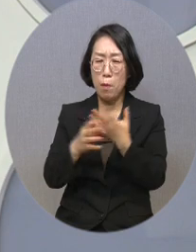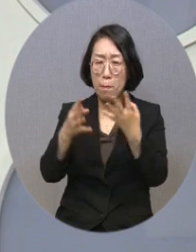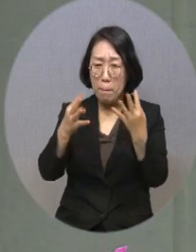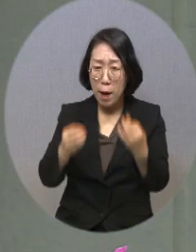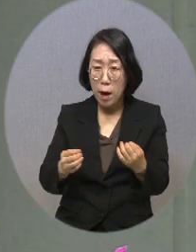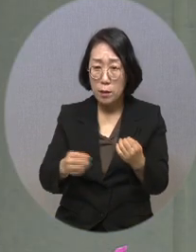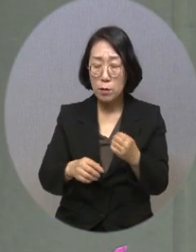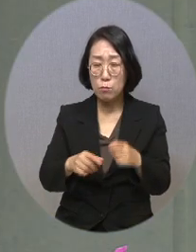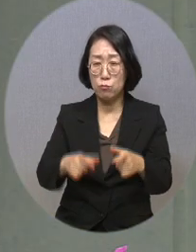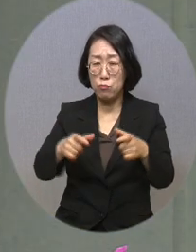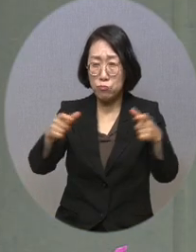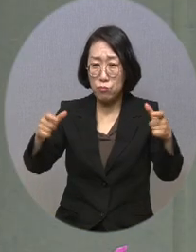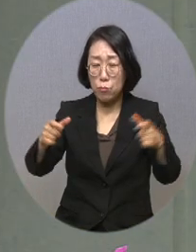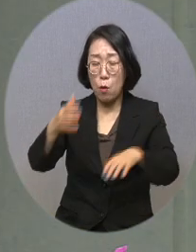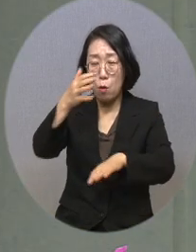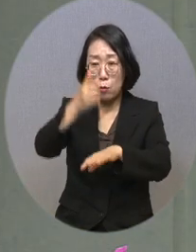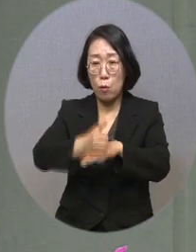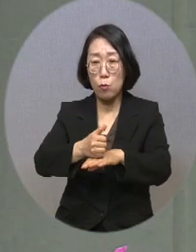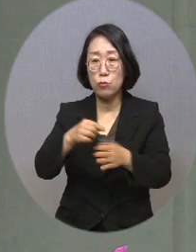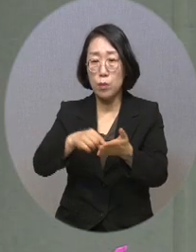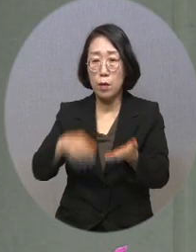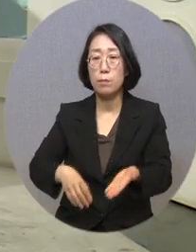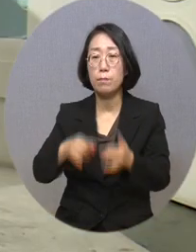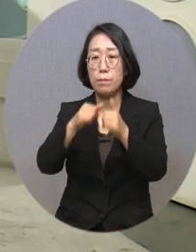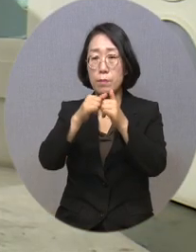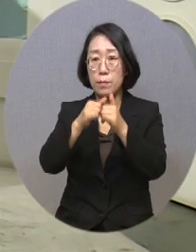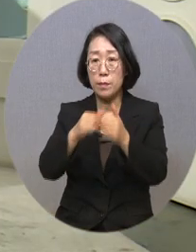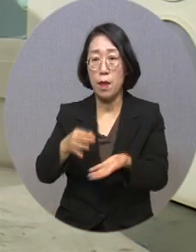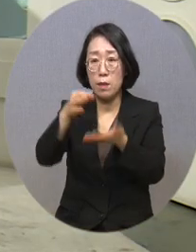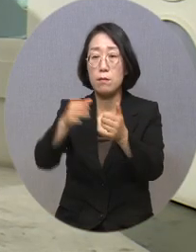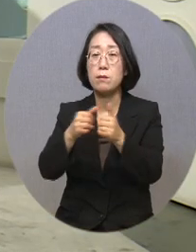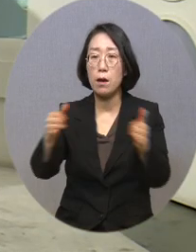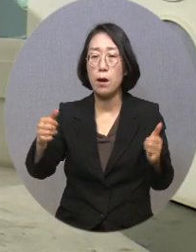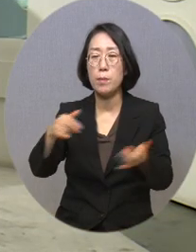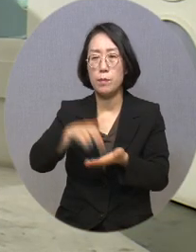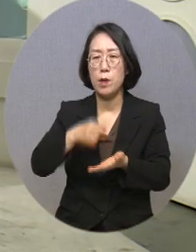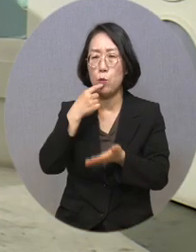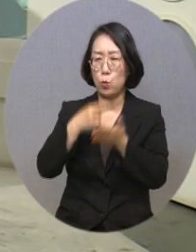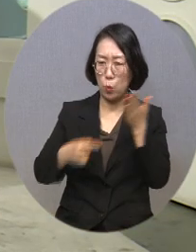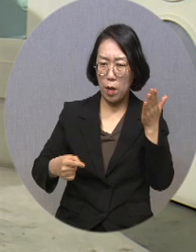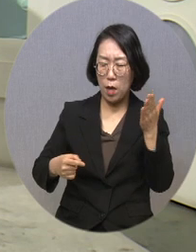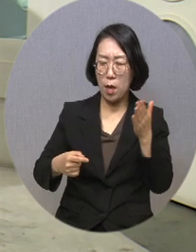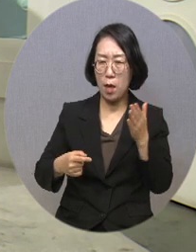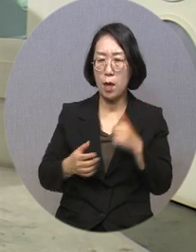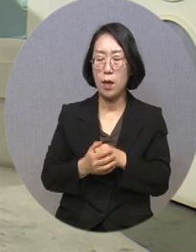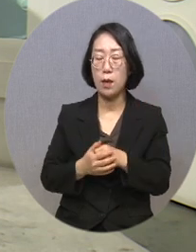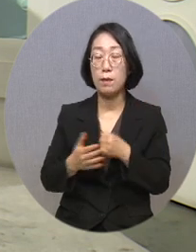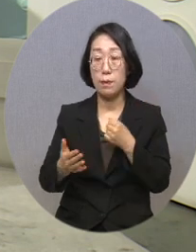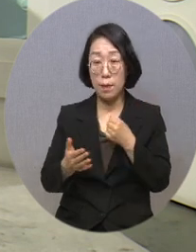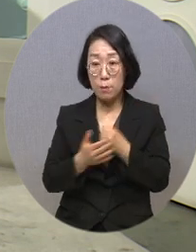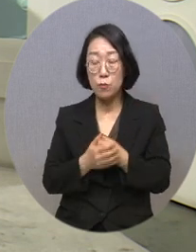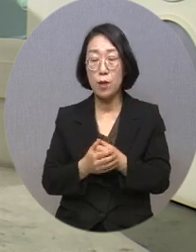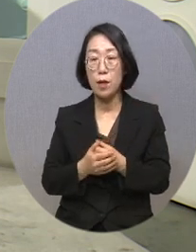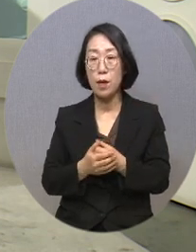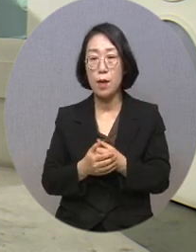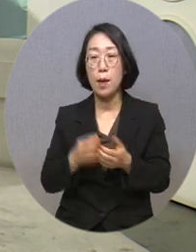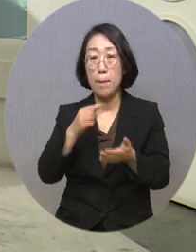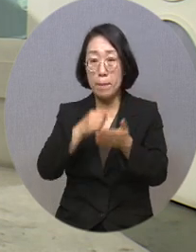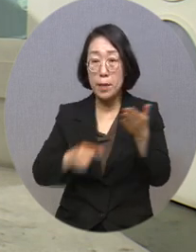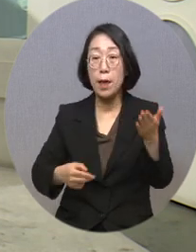피해는 납세자들에게 돌아가게 그렇죠. 되잖아요. 응. 그래서 그런 피해 납세자들이 피해를 보지 않도록 하기 위한